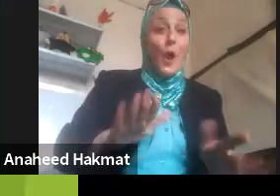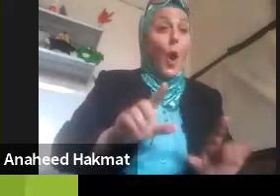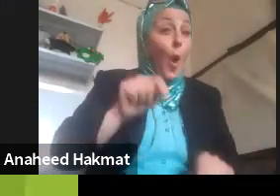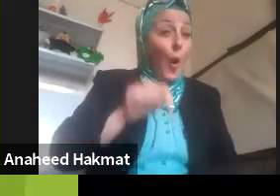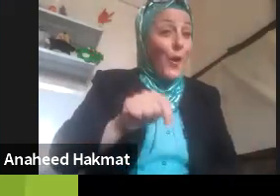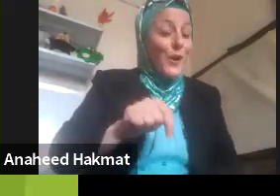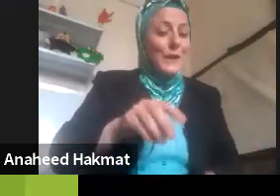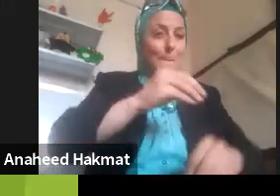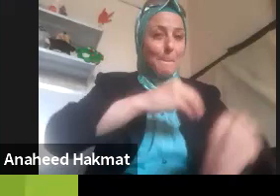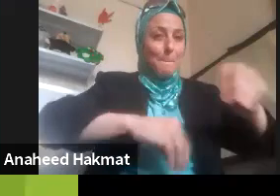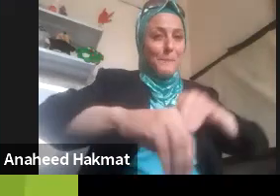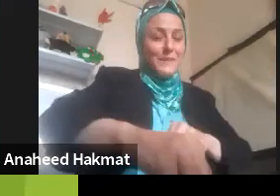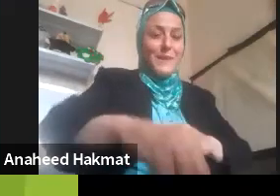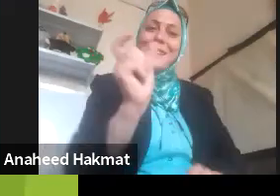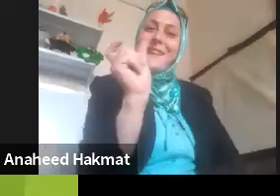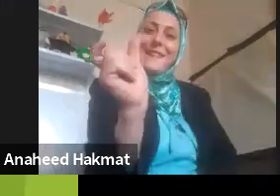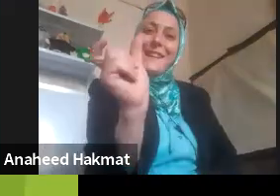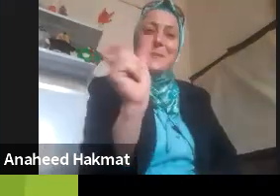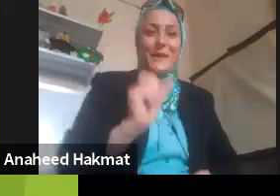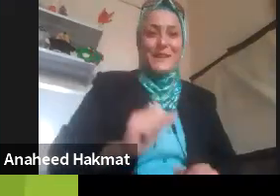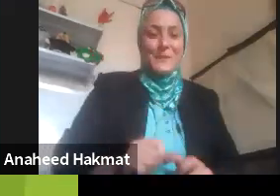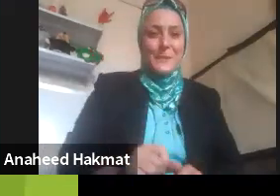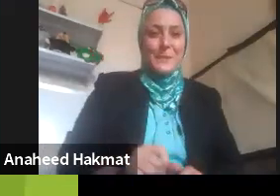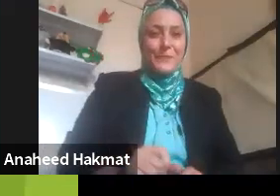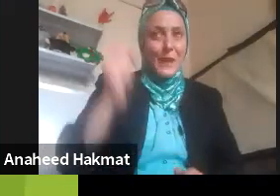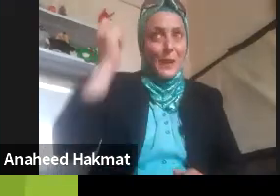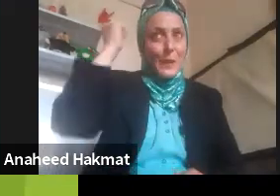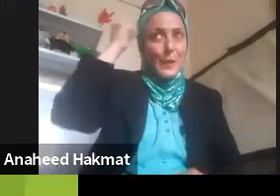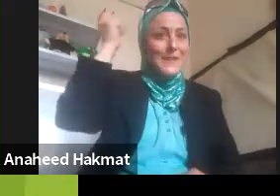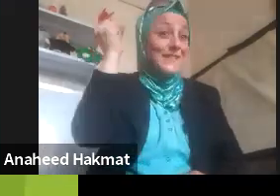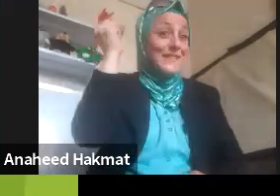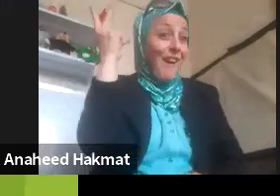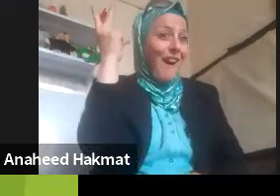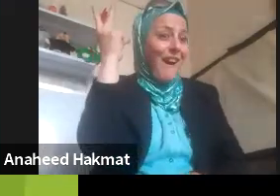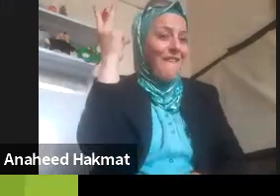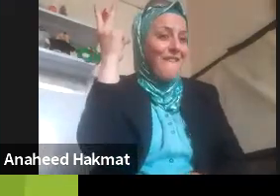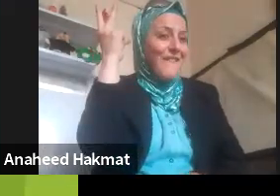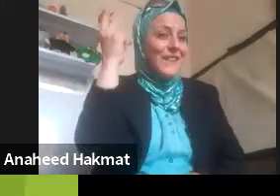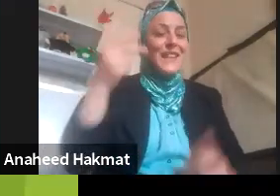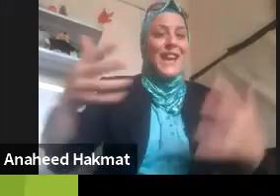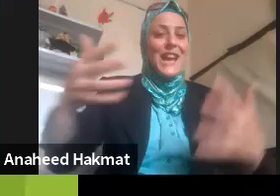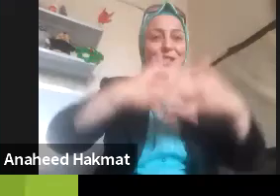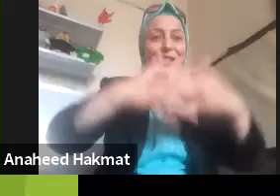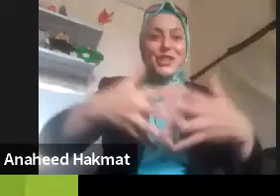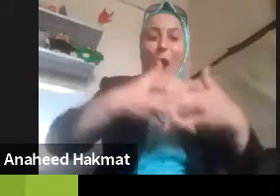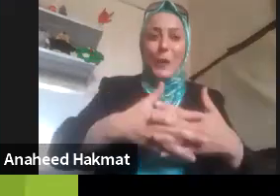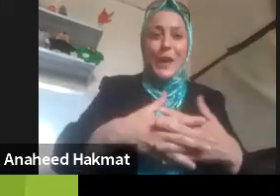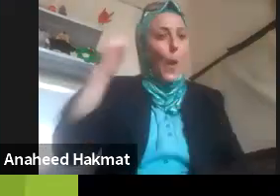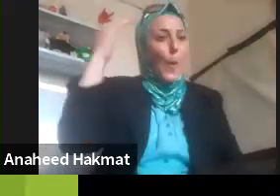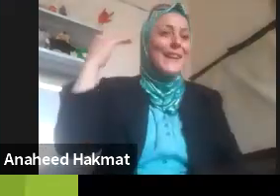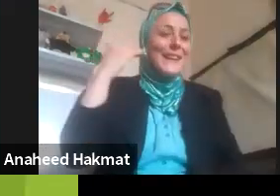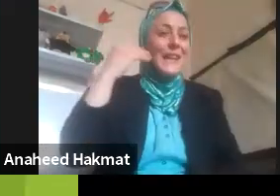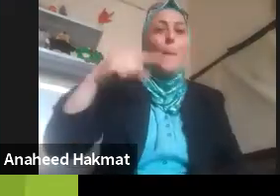كلمة الثقافة، ثقافة التشارك، وهي مثل ما بتعرفوا